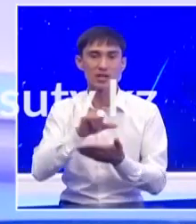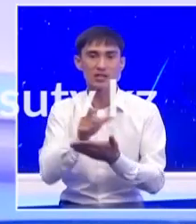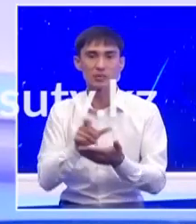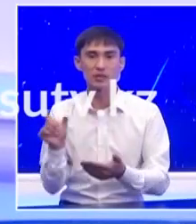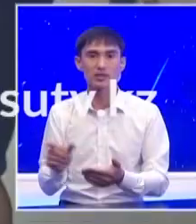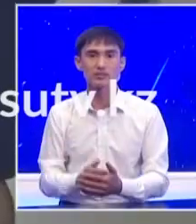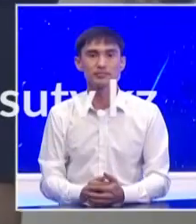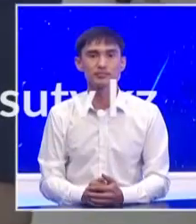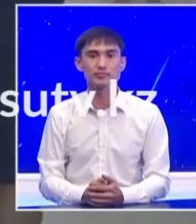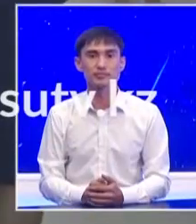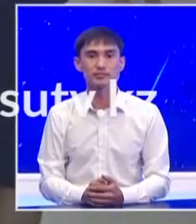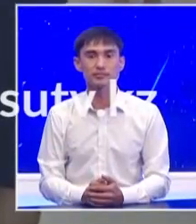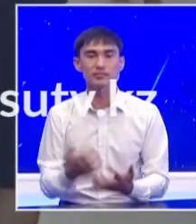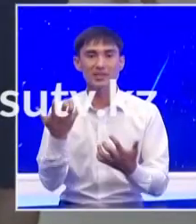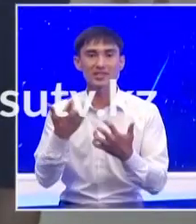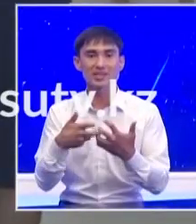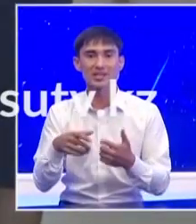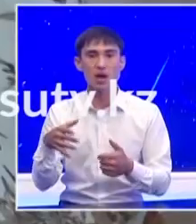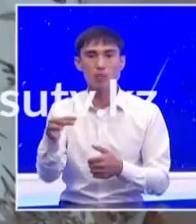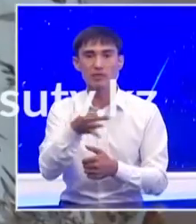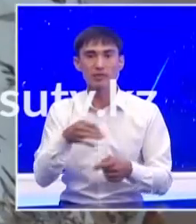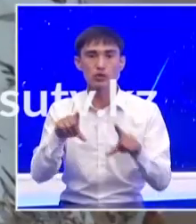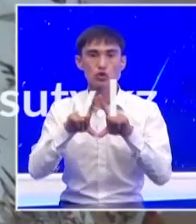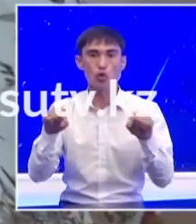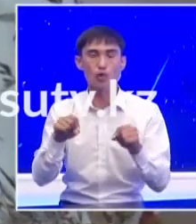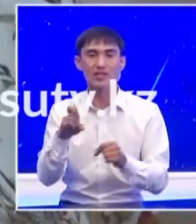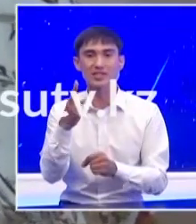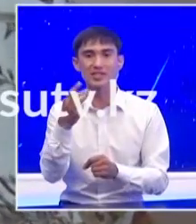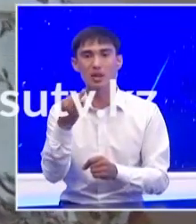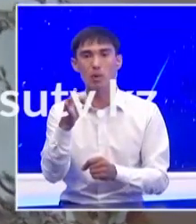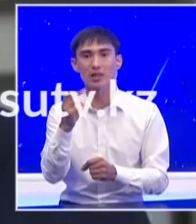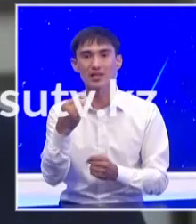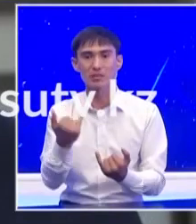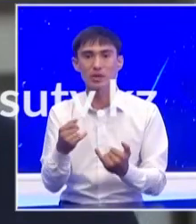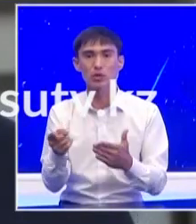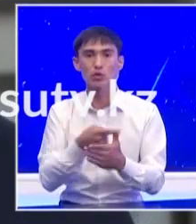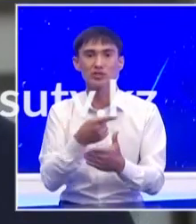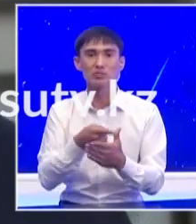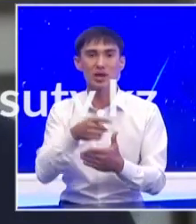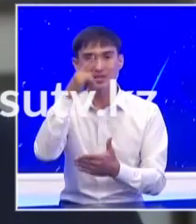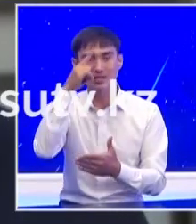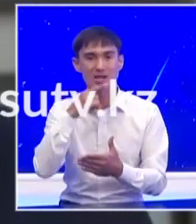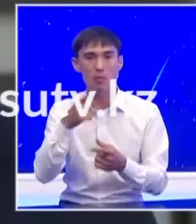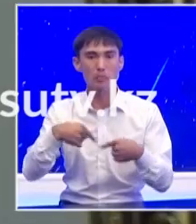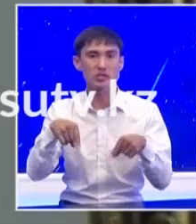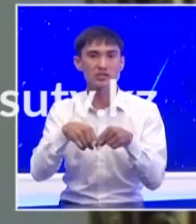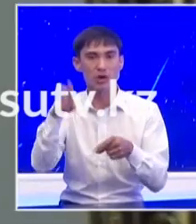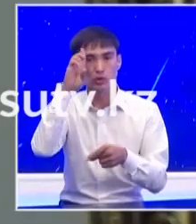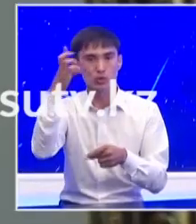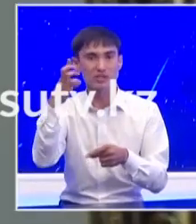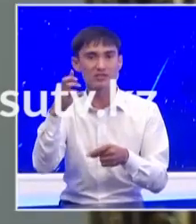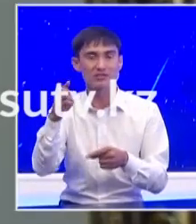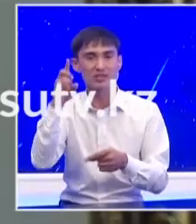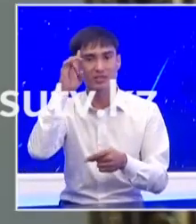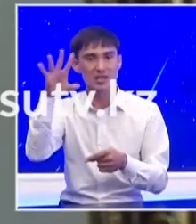корреспондент. Средняя общеобразовательная школа на станции Шамалган теперь носит имя казахского общественного и